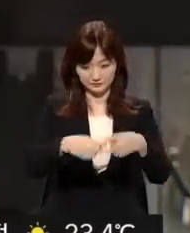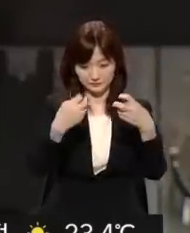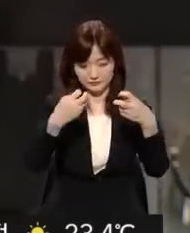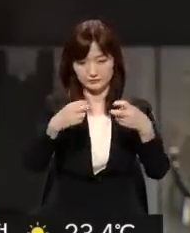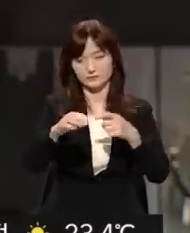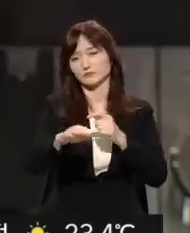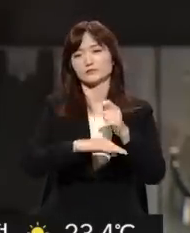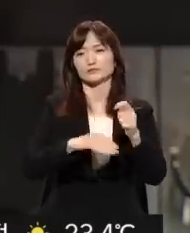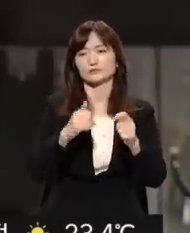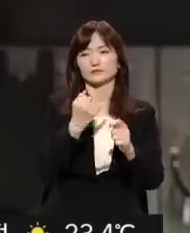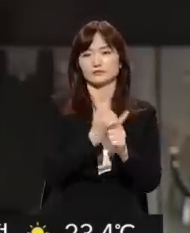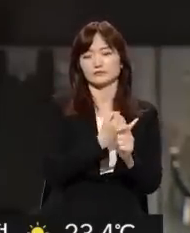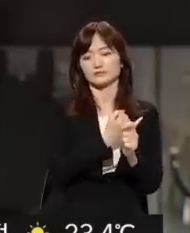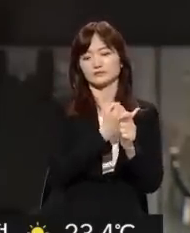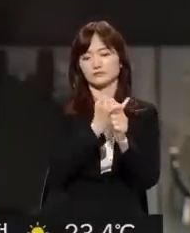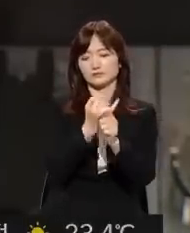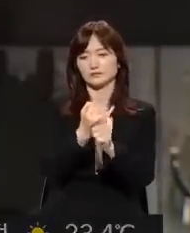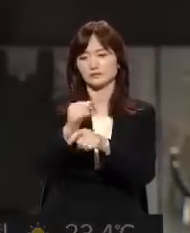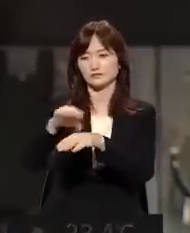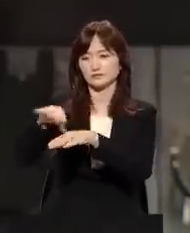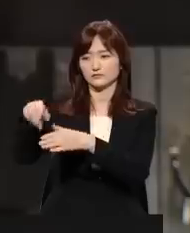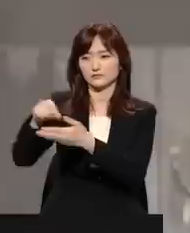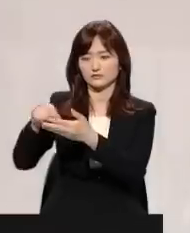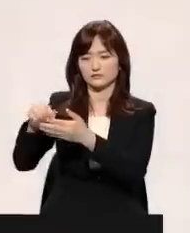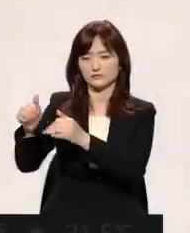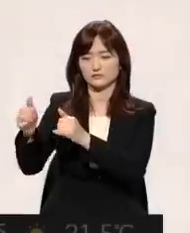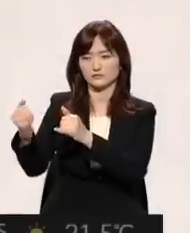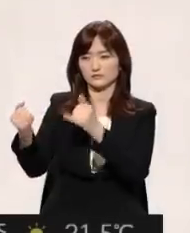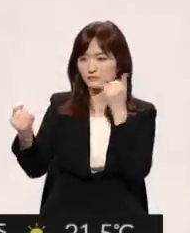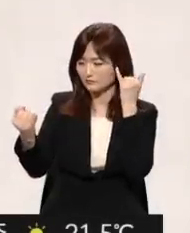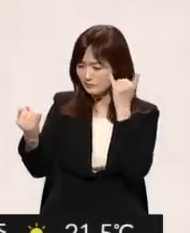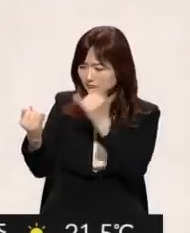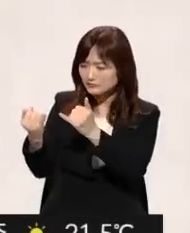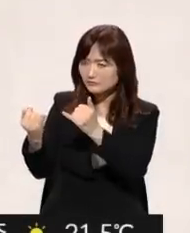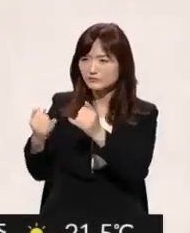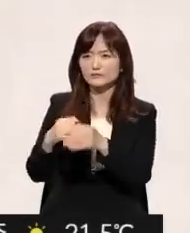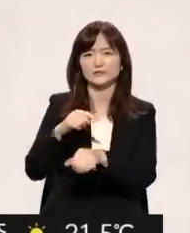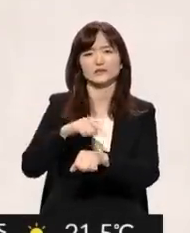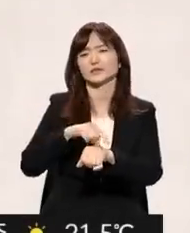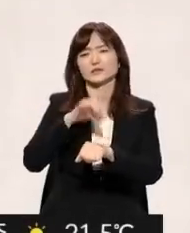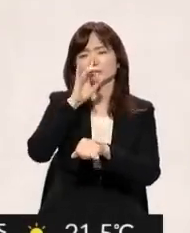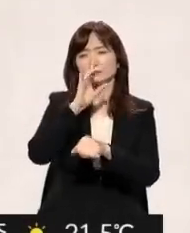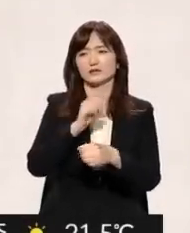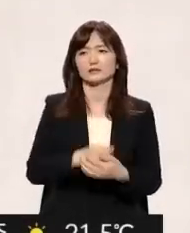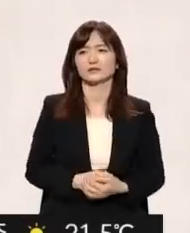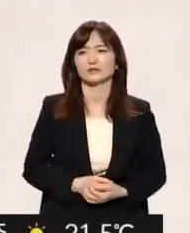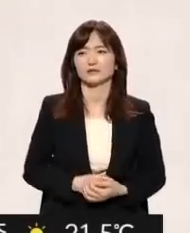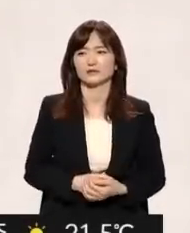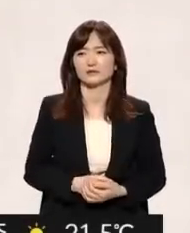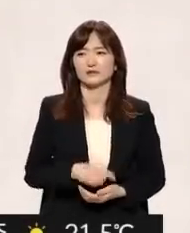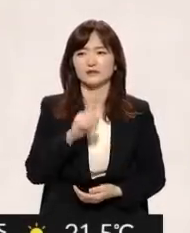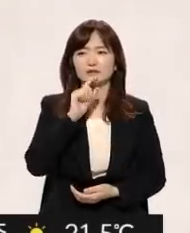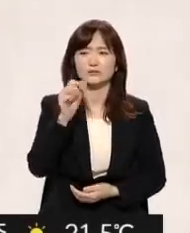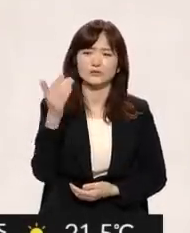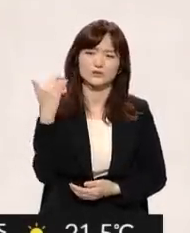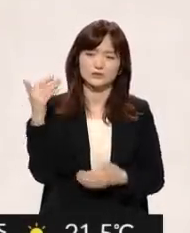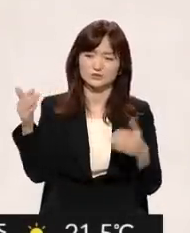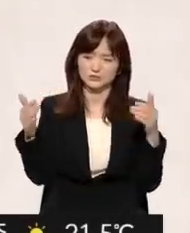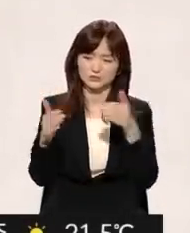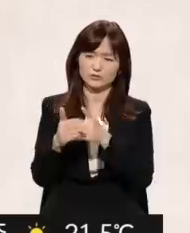중에 방송국 작가한테 연락을 해서 사정 얘기를 했어요. 했는데 결과적으로 시간이 안 됐던 거예요. 15분 전에 도착이 안 됐기